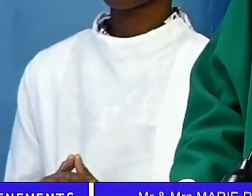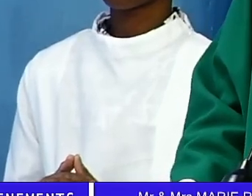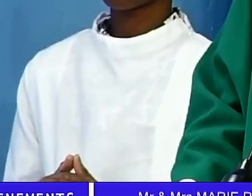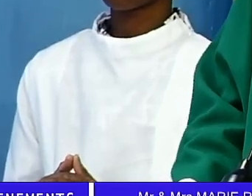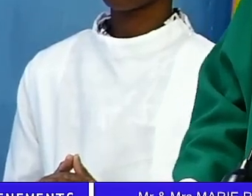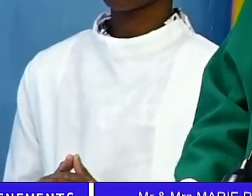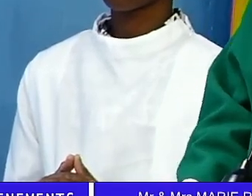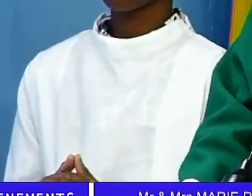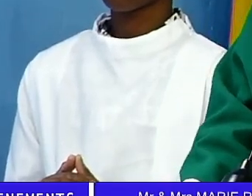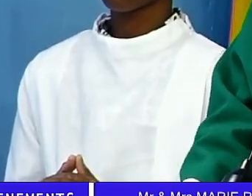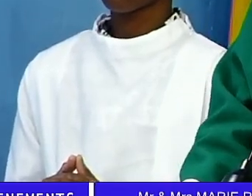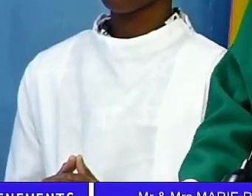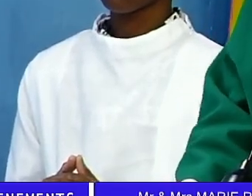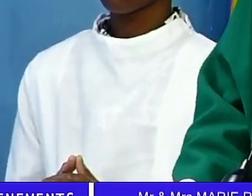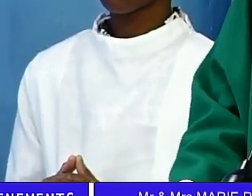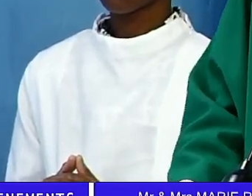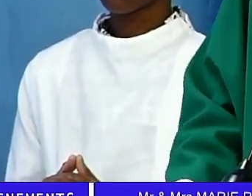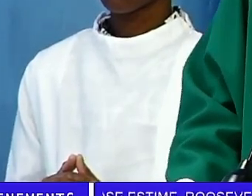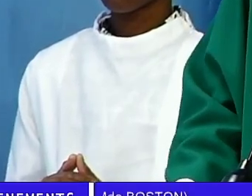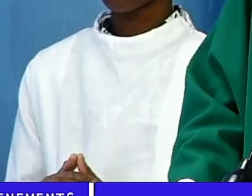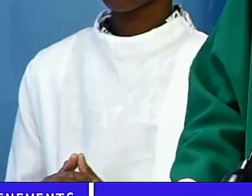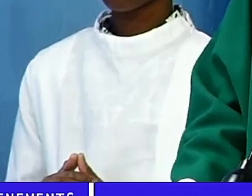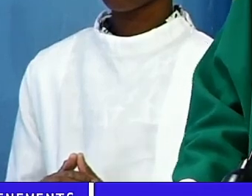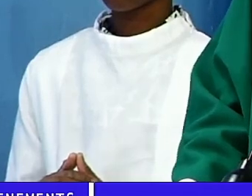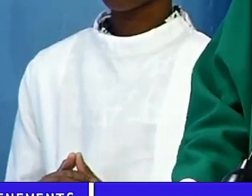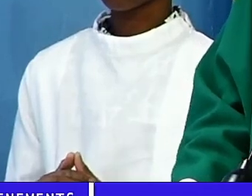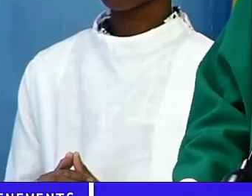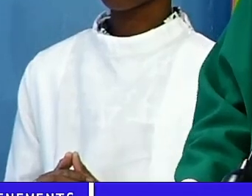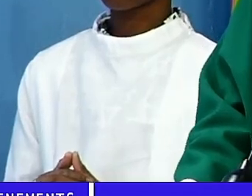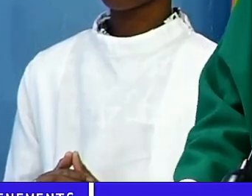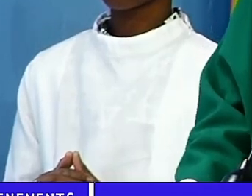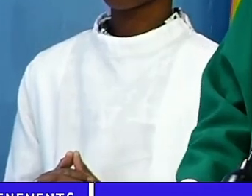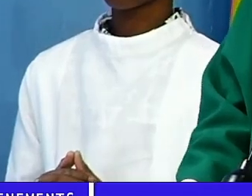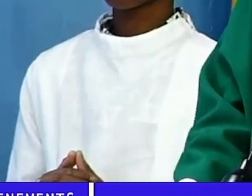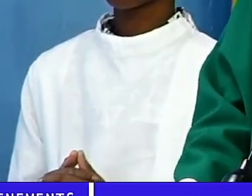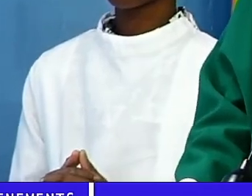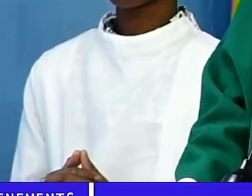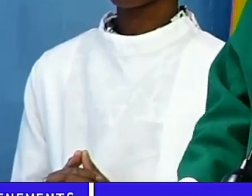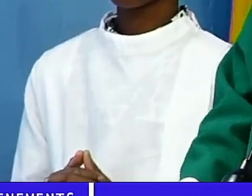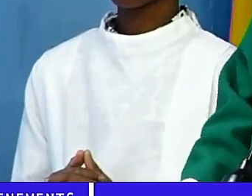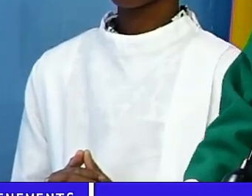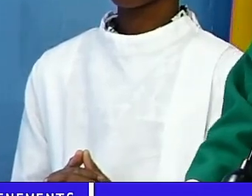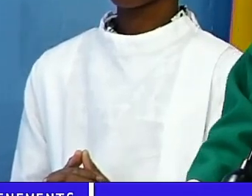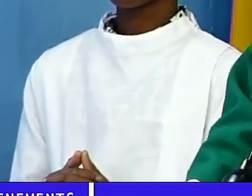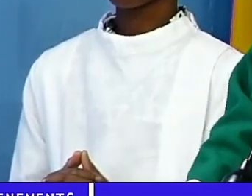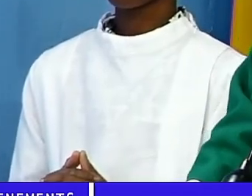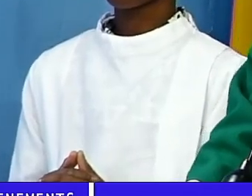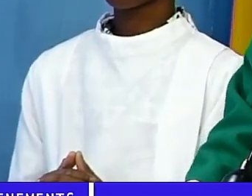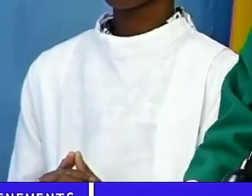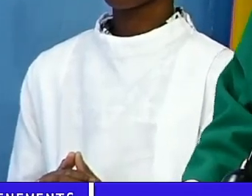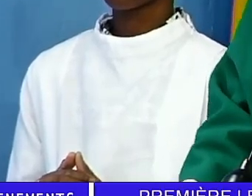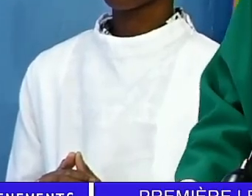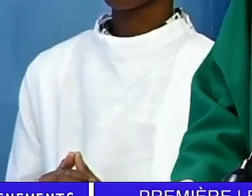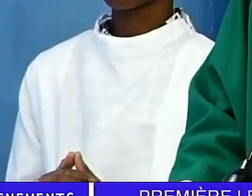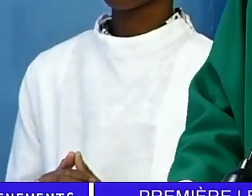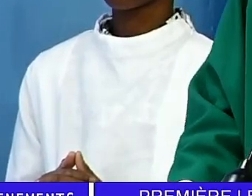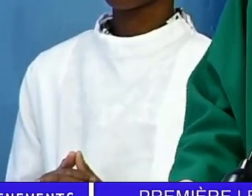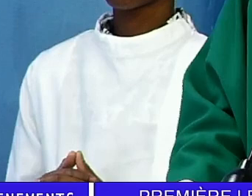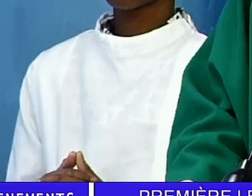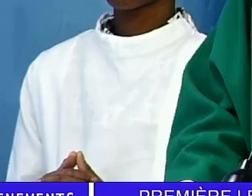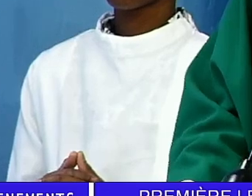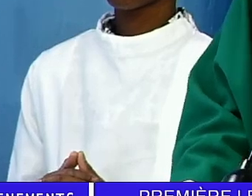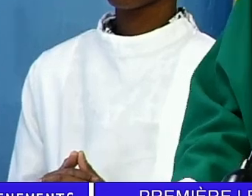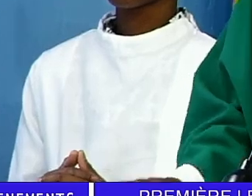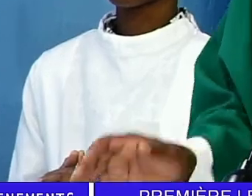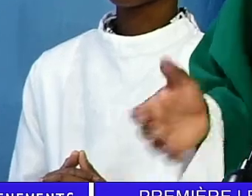Et tout ça qui passe en dans société à qui permet que un monde capable passer une journée